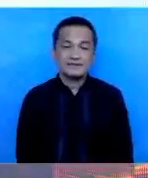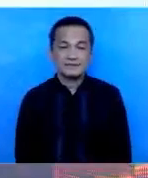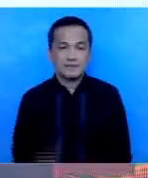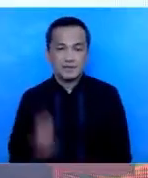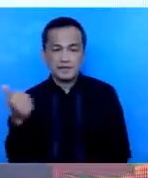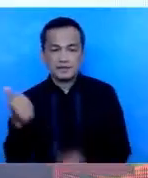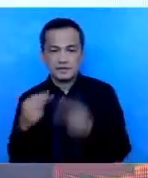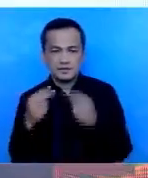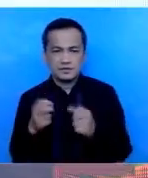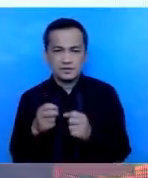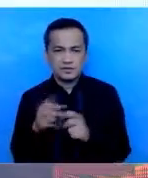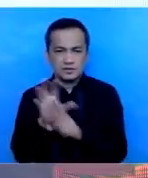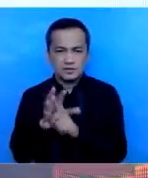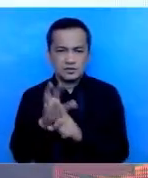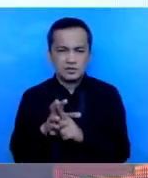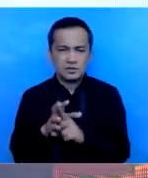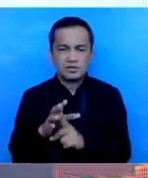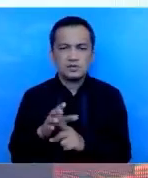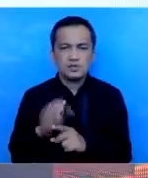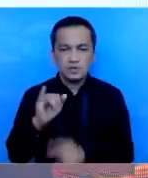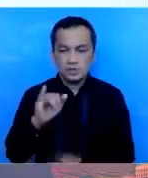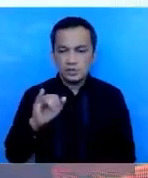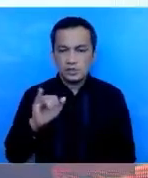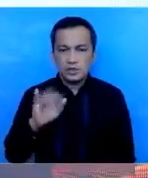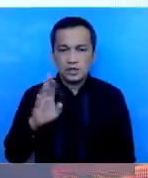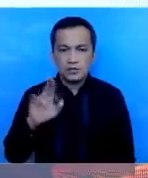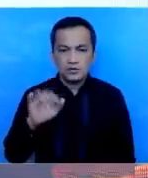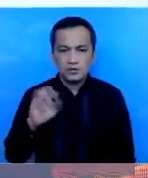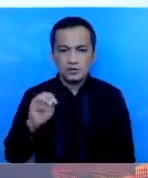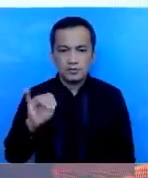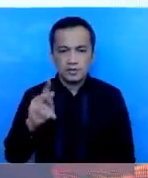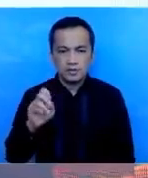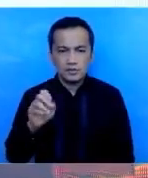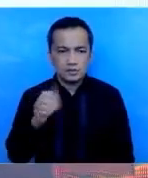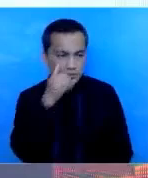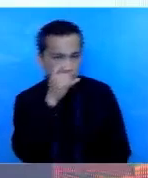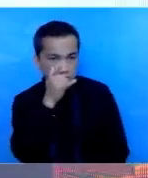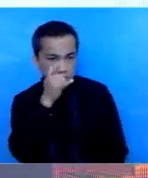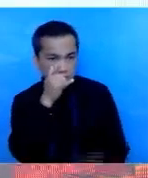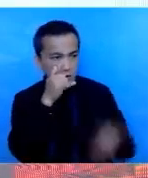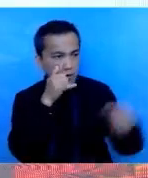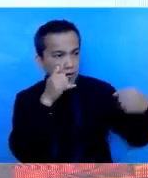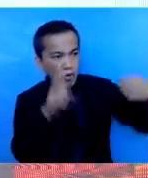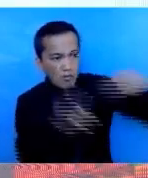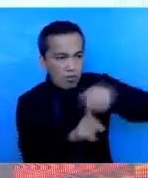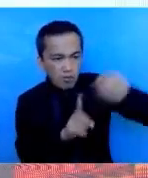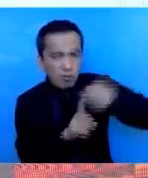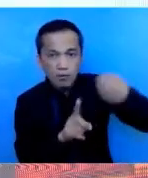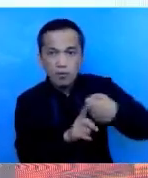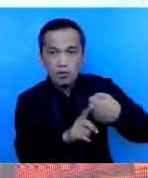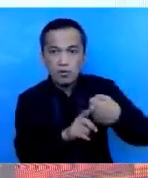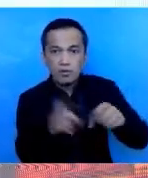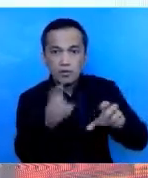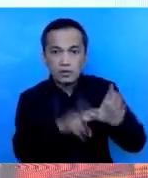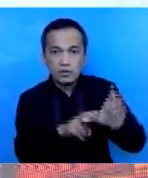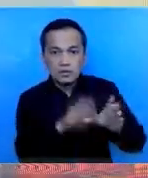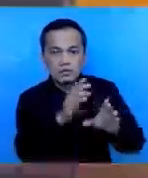Viral ngayon ang boxing legend na si Mike Tyson matapos makunan na ginugulpi ang kapwa pasahero niya sa loob ng